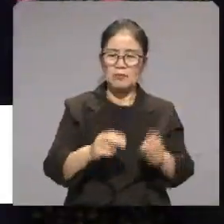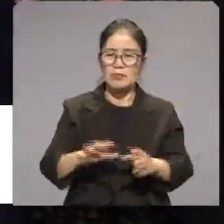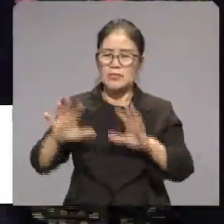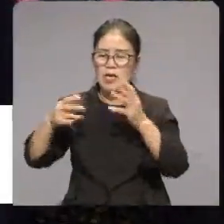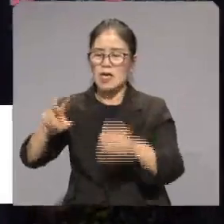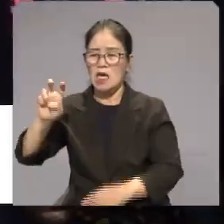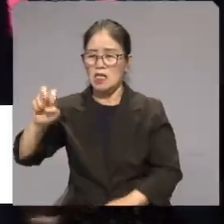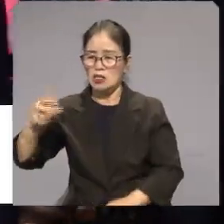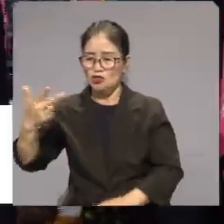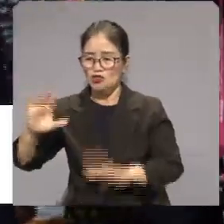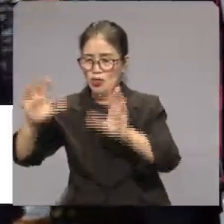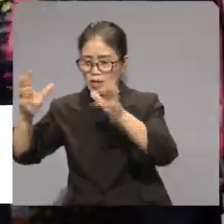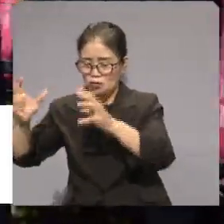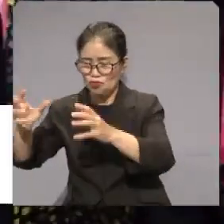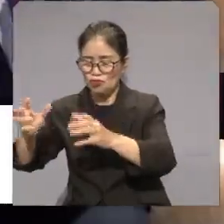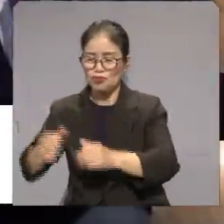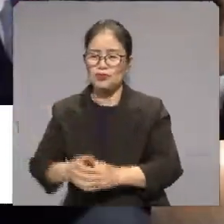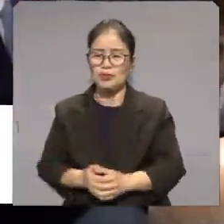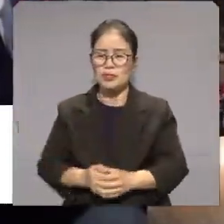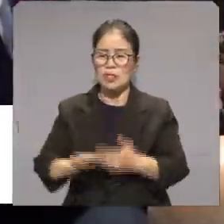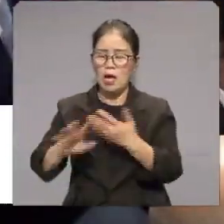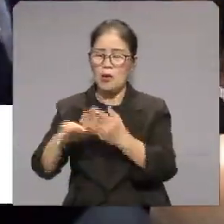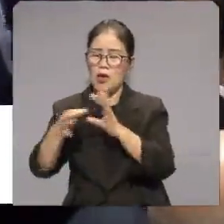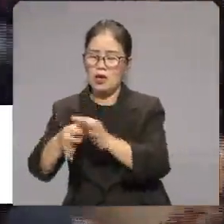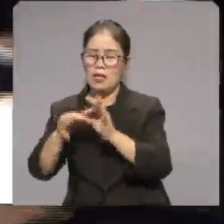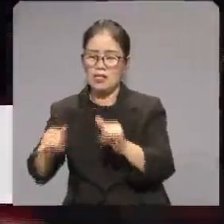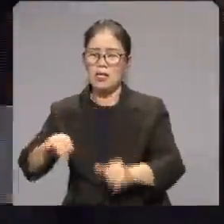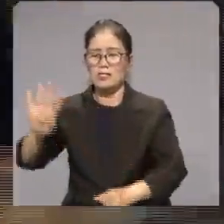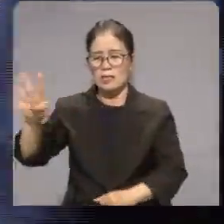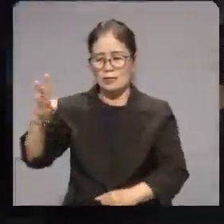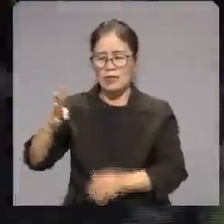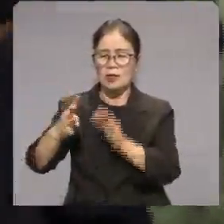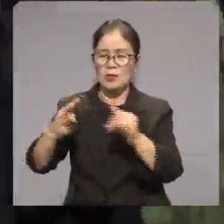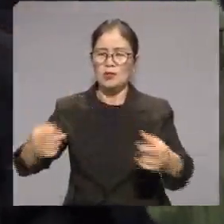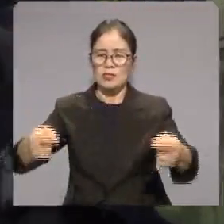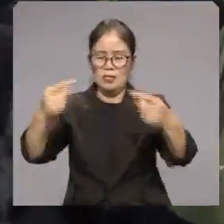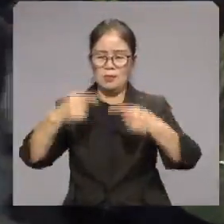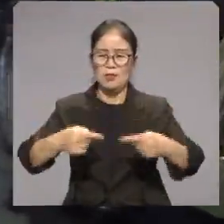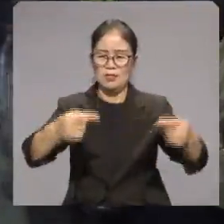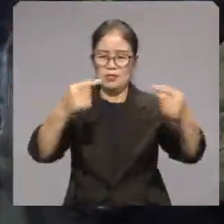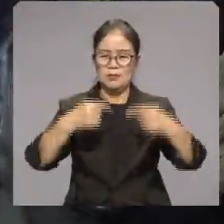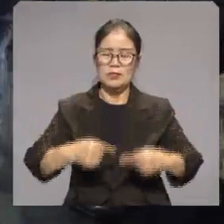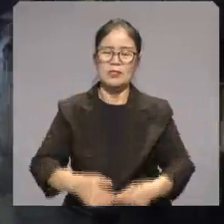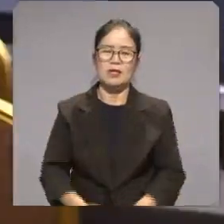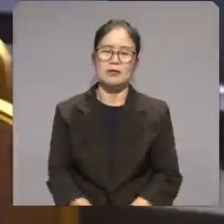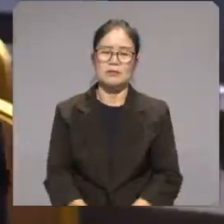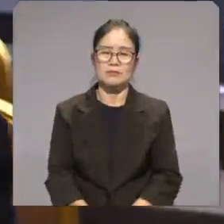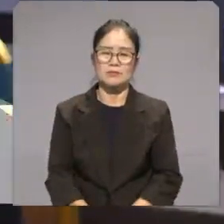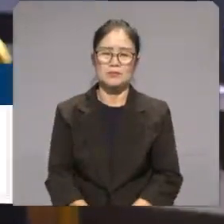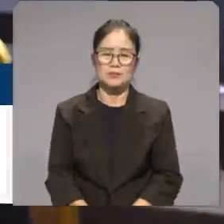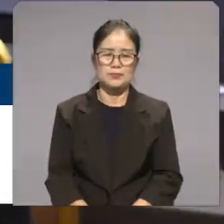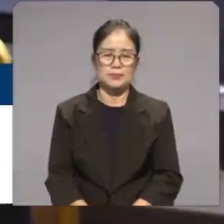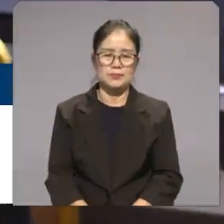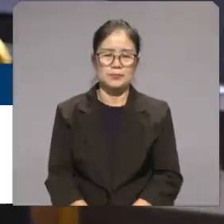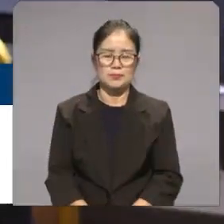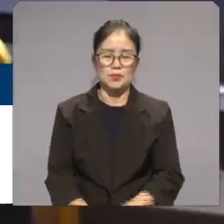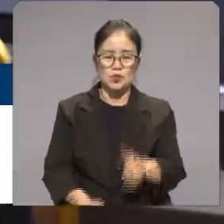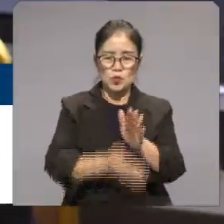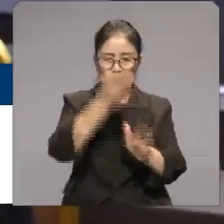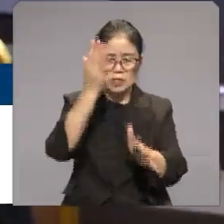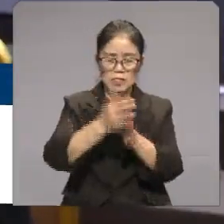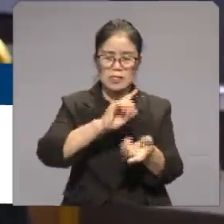72개국 115개 도시에 해외 관계자 400여 명이 참여했습니다. I think the prospect of SLW